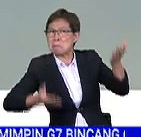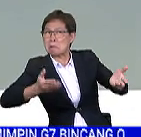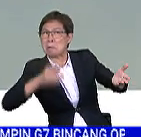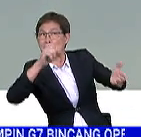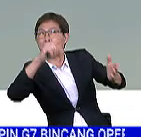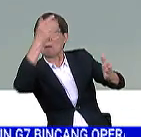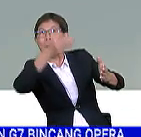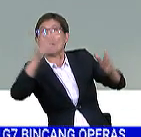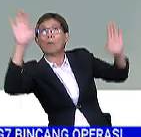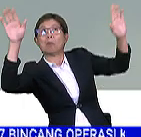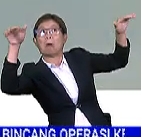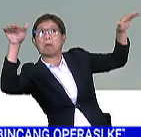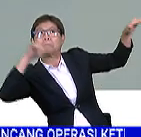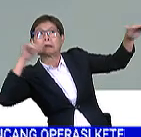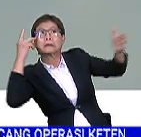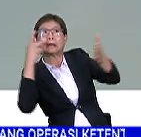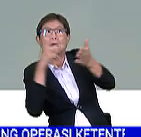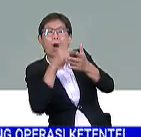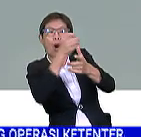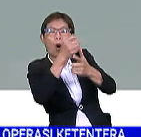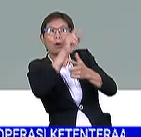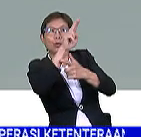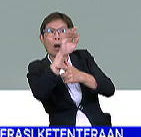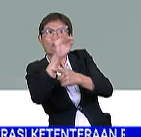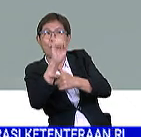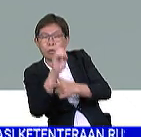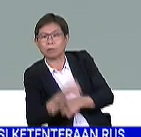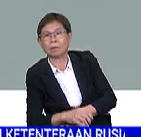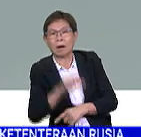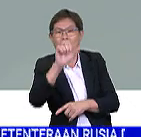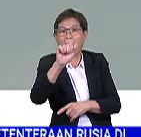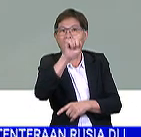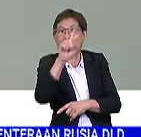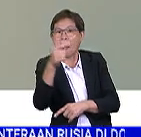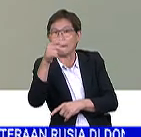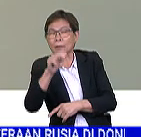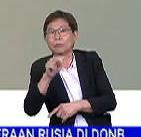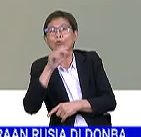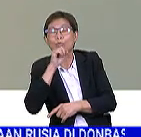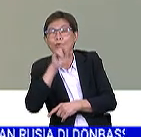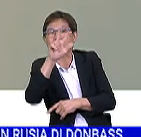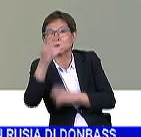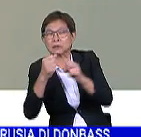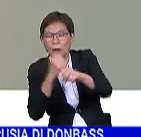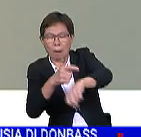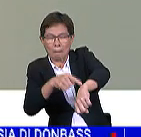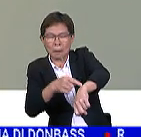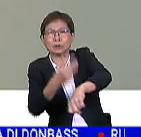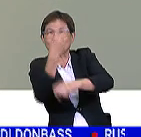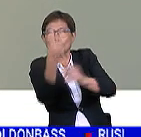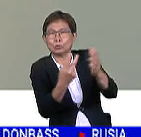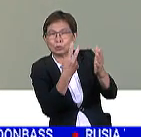ia objek terbang tidak dikenali atau UFO. Aslan Warwick, 33 tahun, menghabiskan masa 2